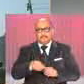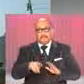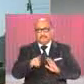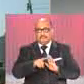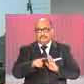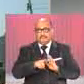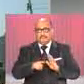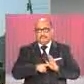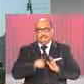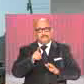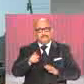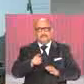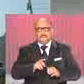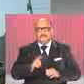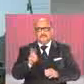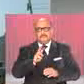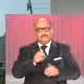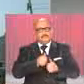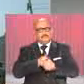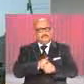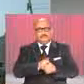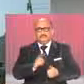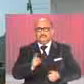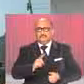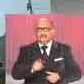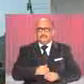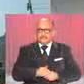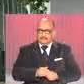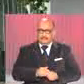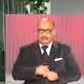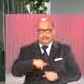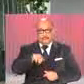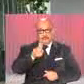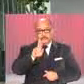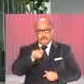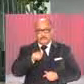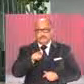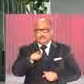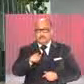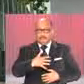هذا وينتظر أن يدرس الأمين العام للأمم المتحدة الطلب الفلسطيني